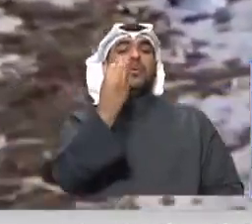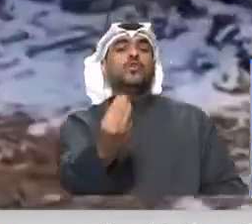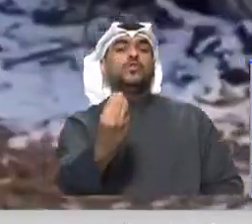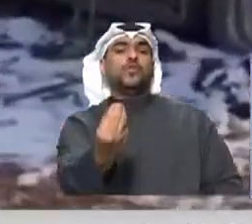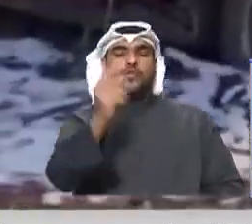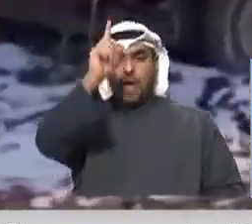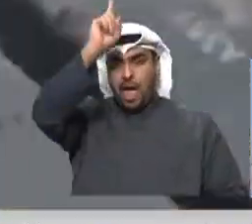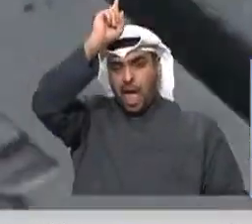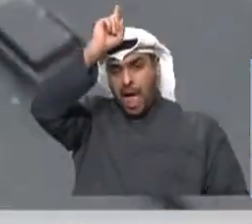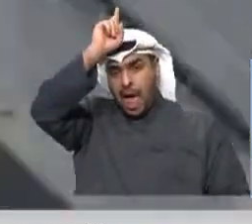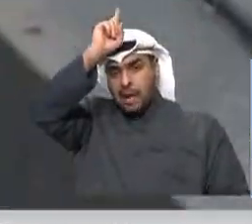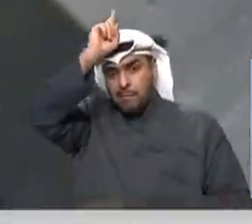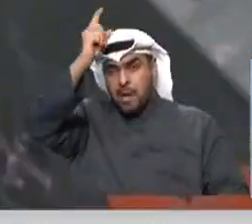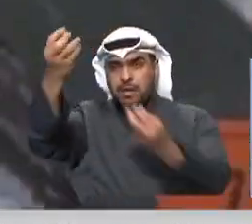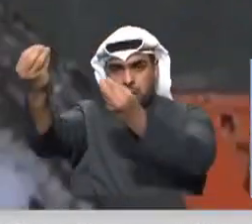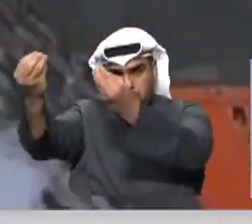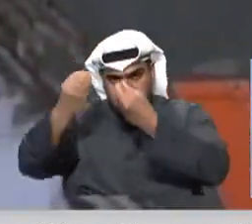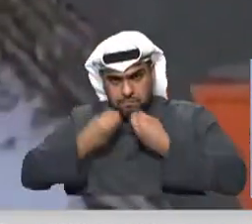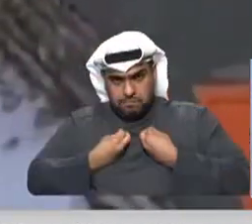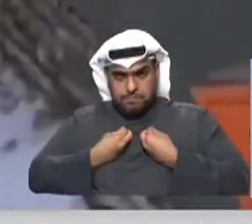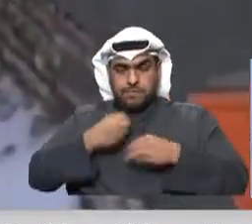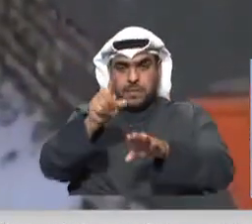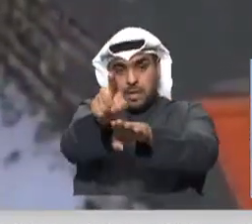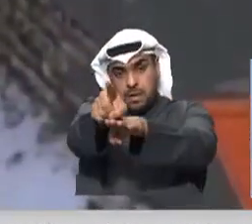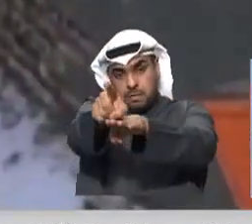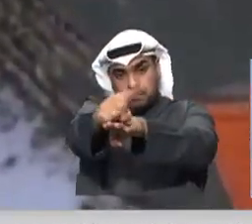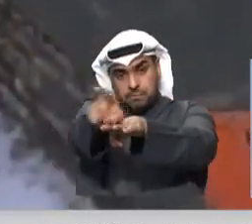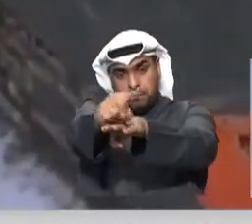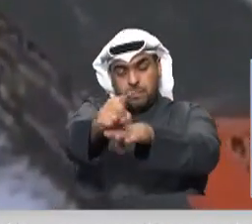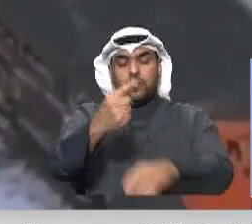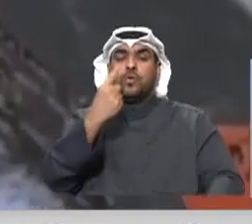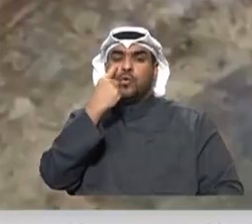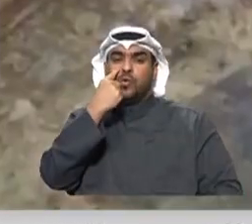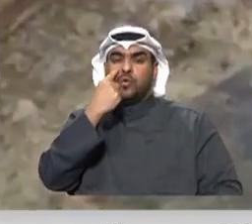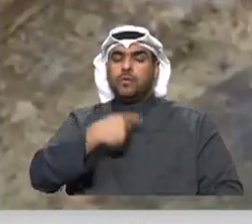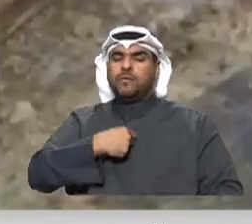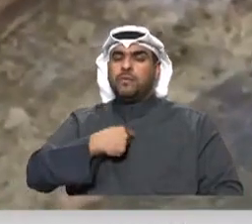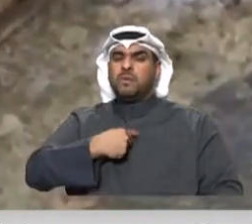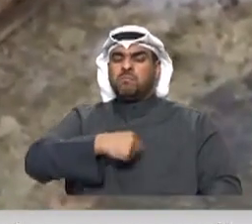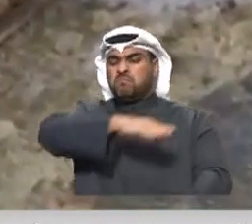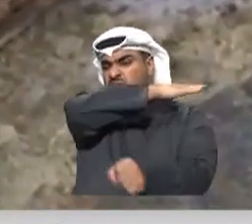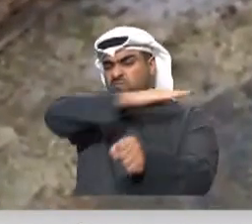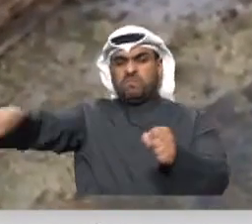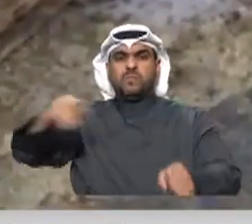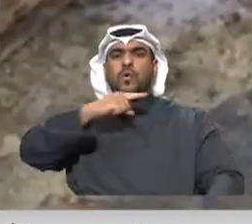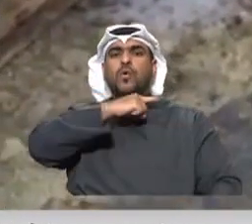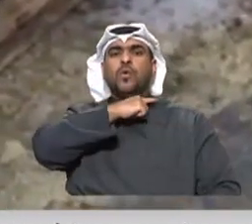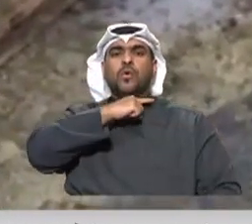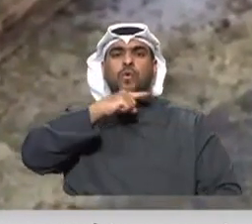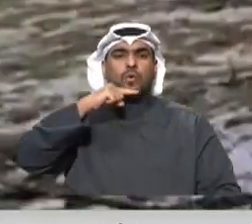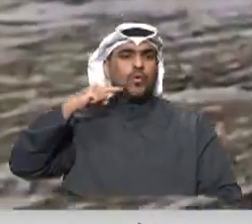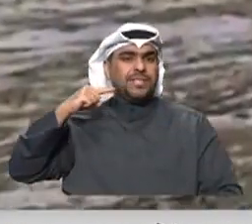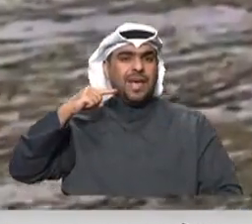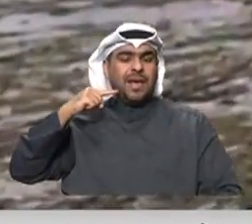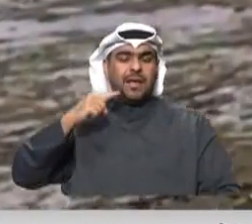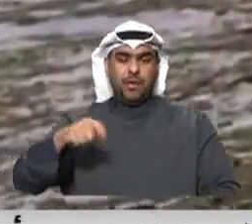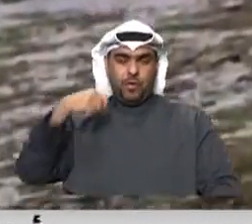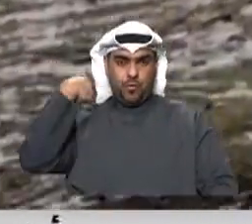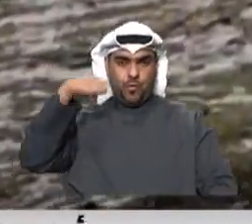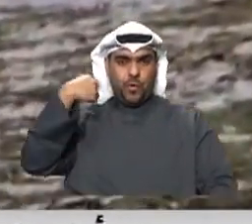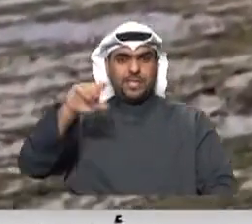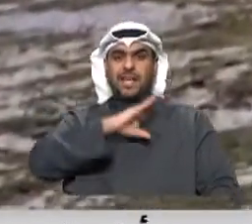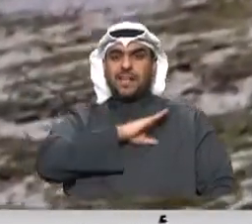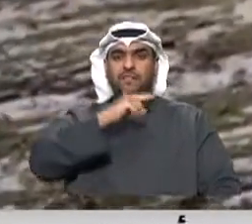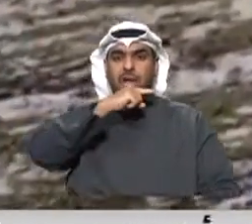في هذه المرحله حول كيفيه اتاحت هذه المعلومات للعلم في المقابل حذر رئيس الدمى الروسيه